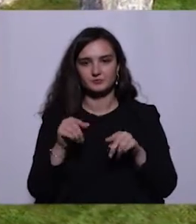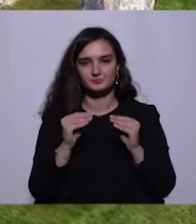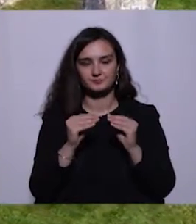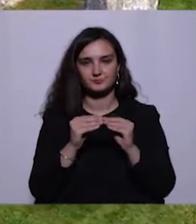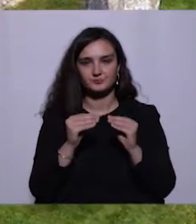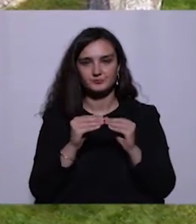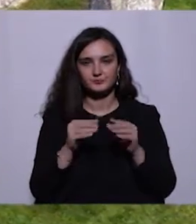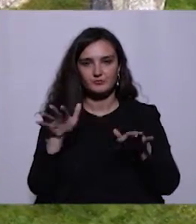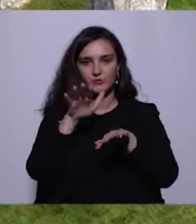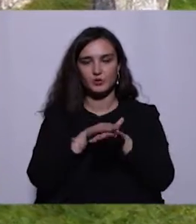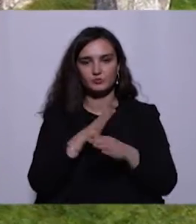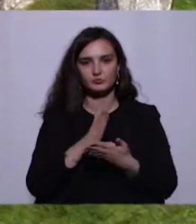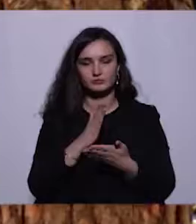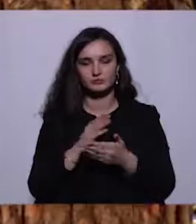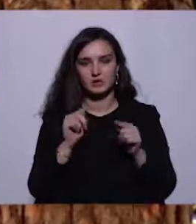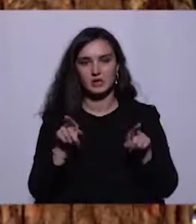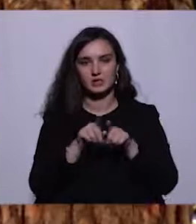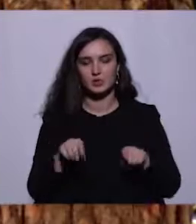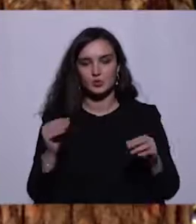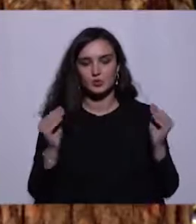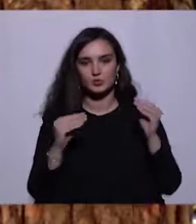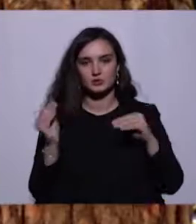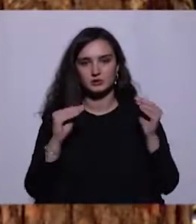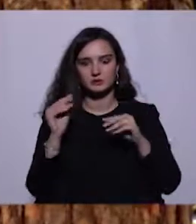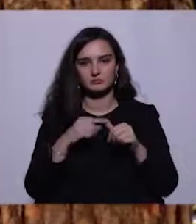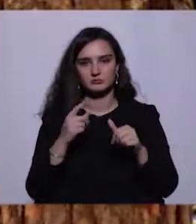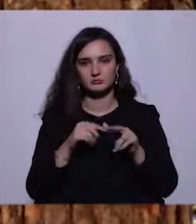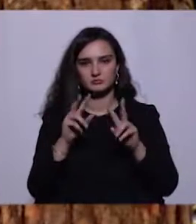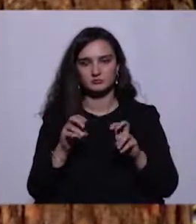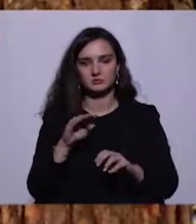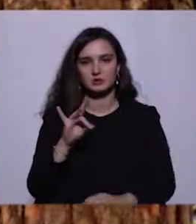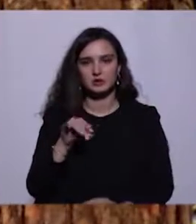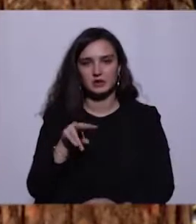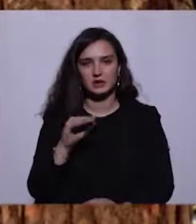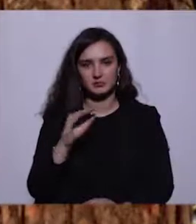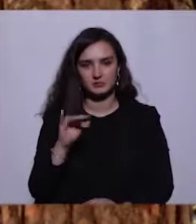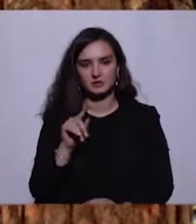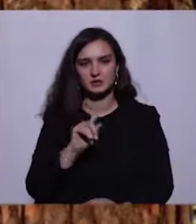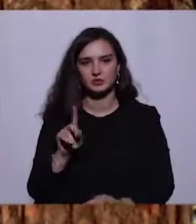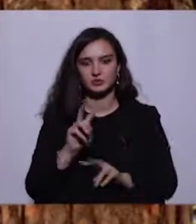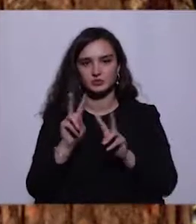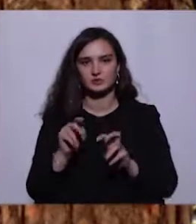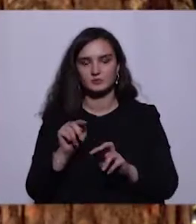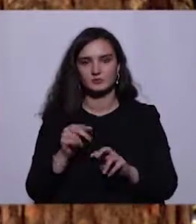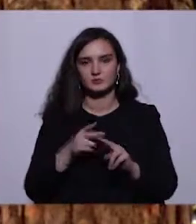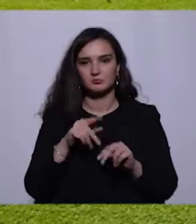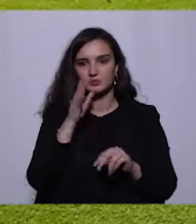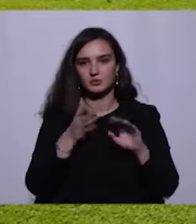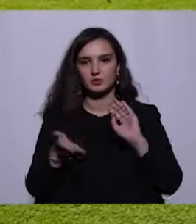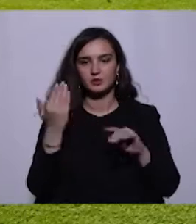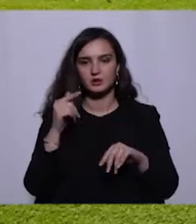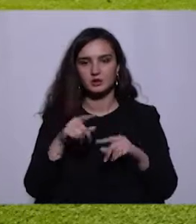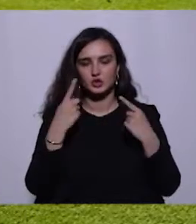ჰორიზონტალური ლოდი ახურავს. აი ასეთ კონსტრუქციას ეწოდება ტრილითი. და რაში მდგომარეობს